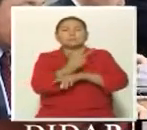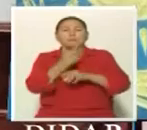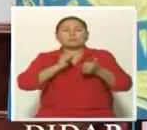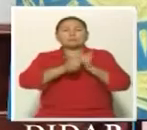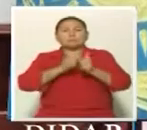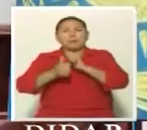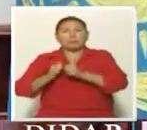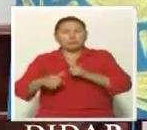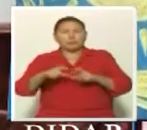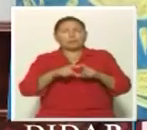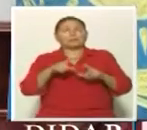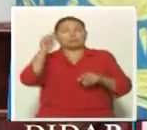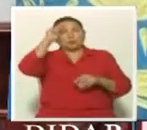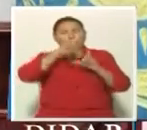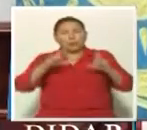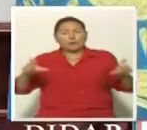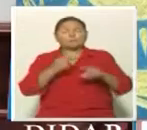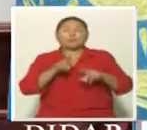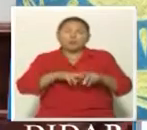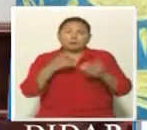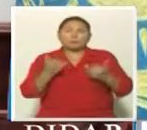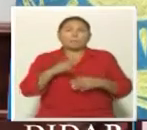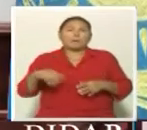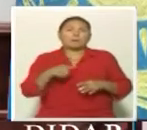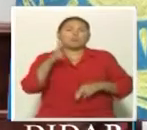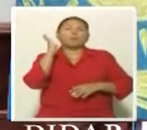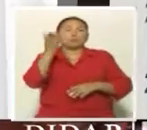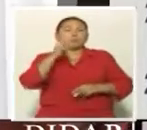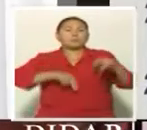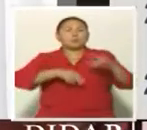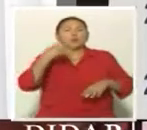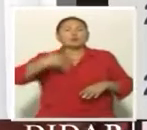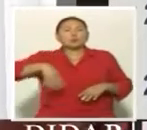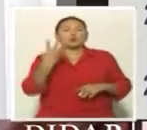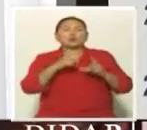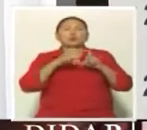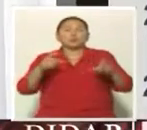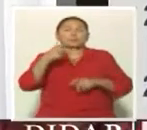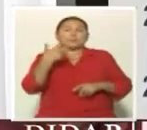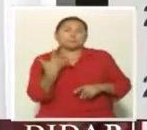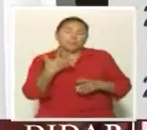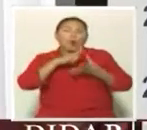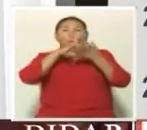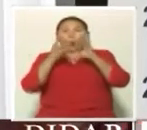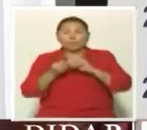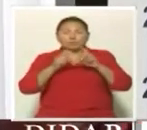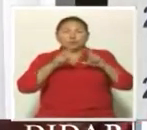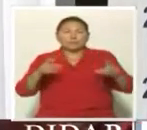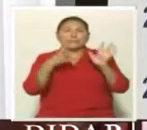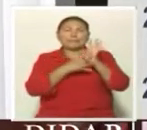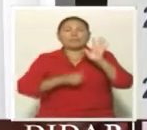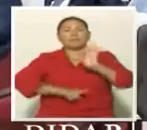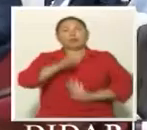рамках национального проекта комфортная школа к этому году Мангистау будет построена 44 школы 35 общеобразовательных и 9